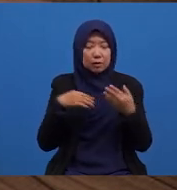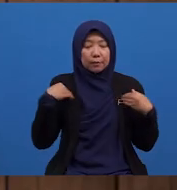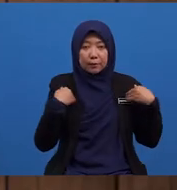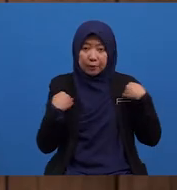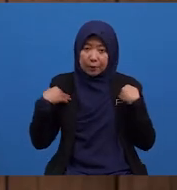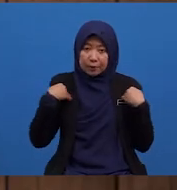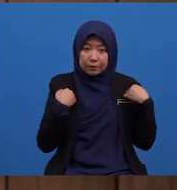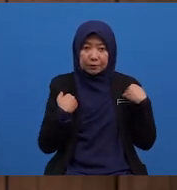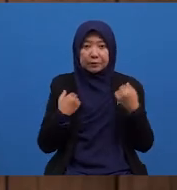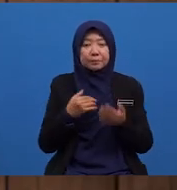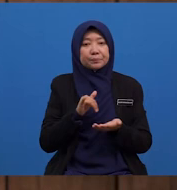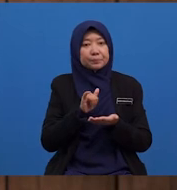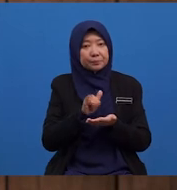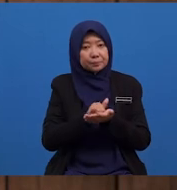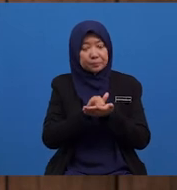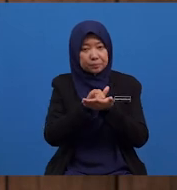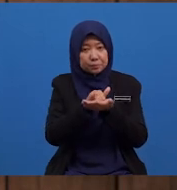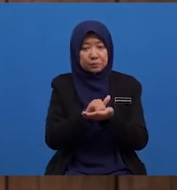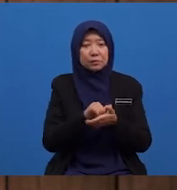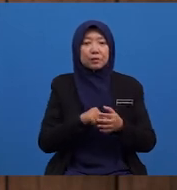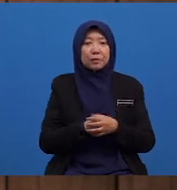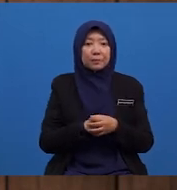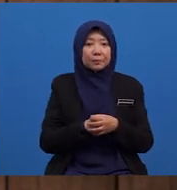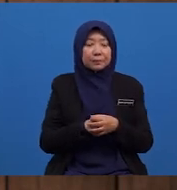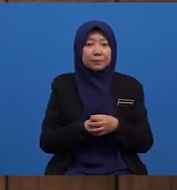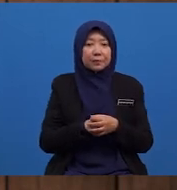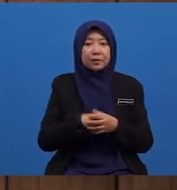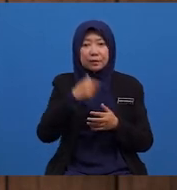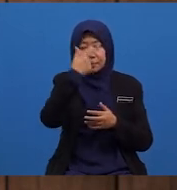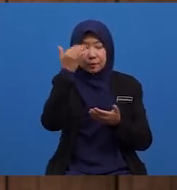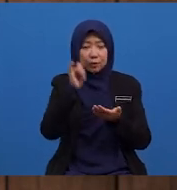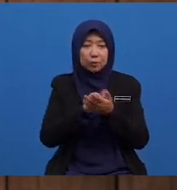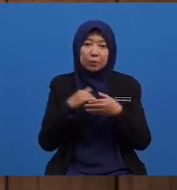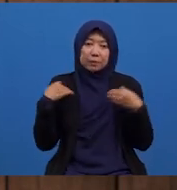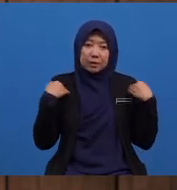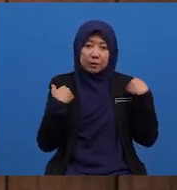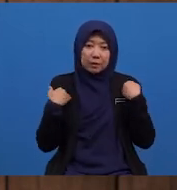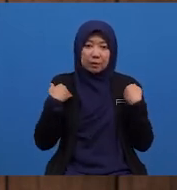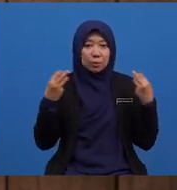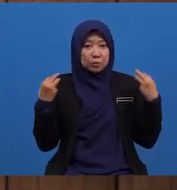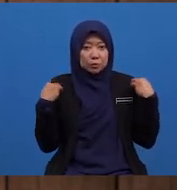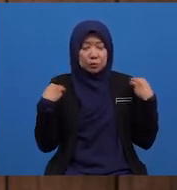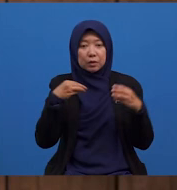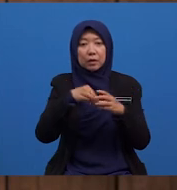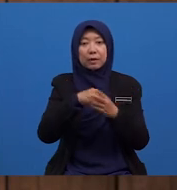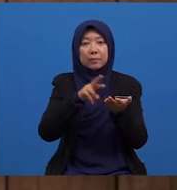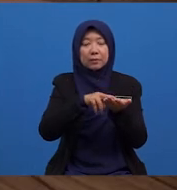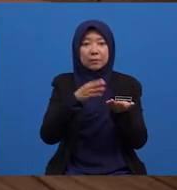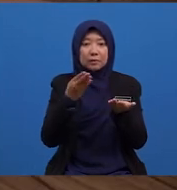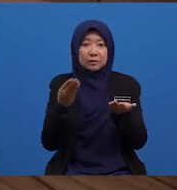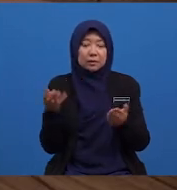tersebut. Keakraban masyarakat ini membuatkan binatang-binatang ini wujud dalam peribahasa